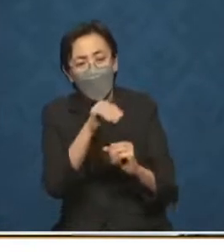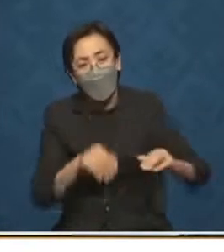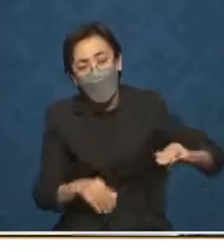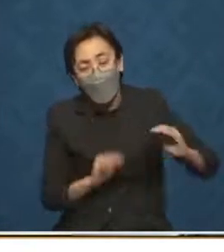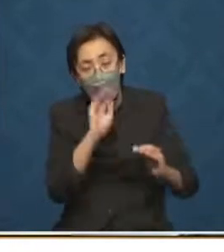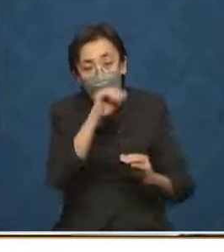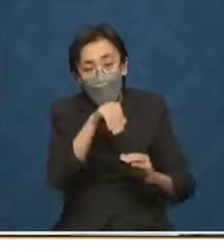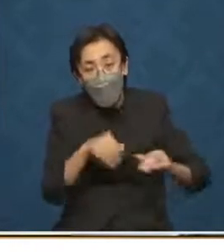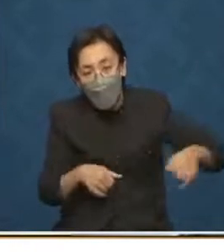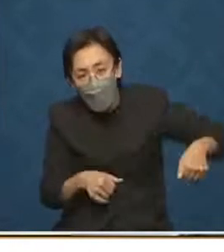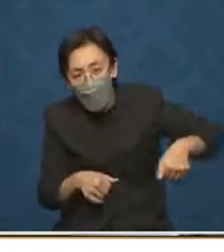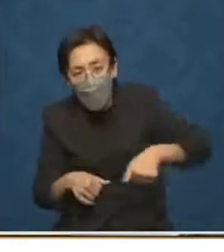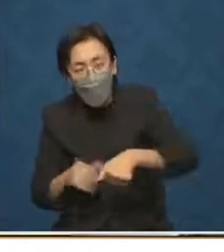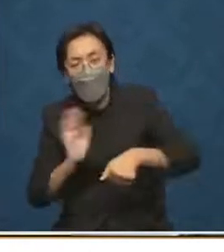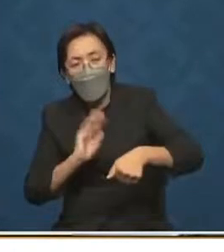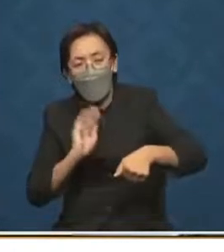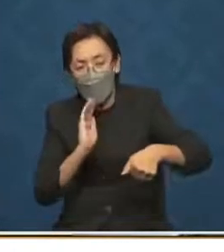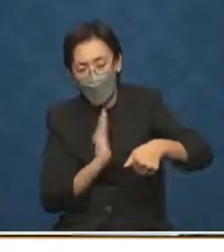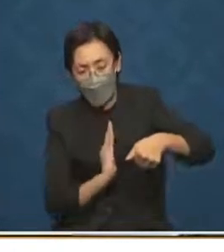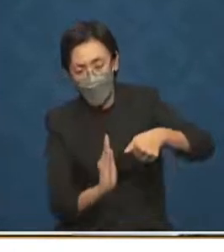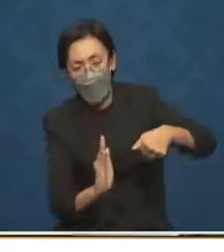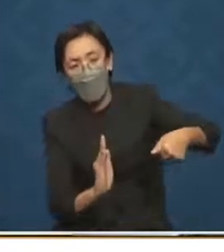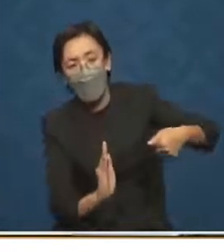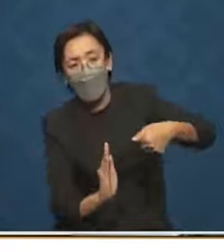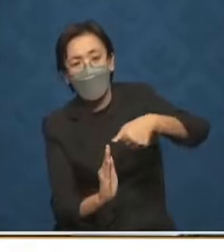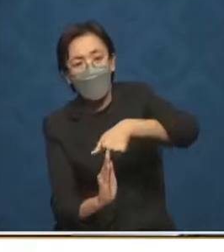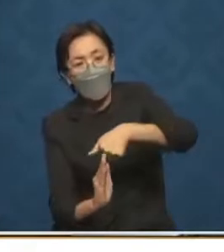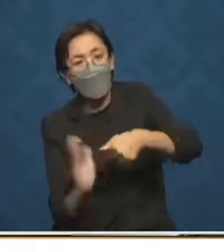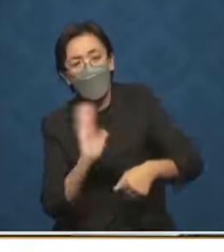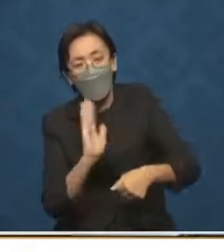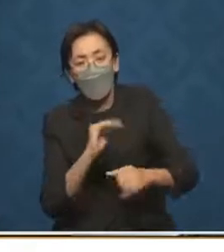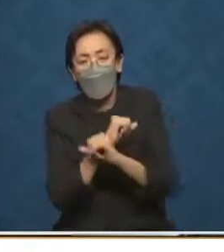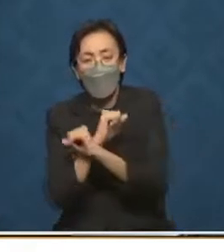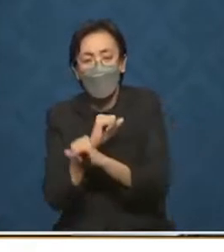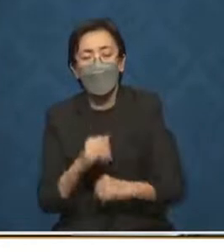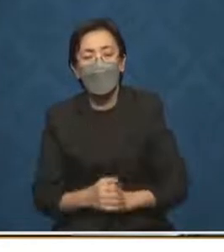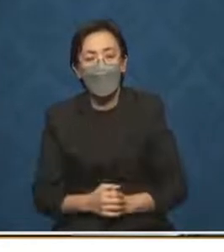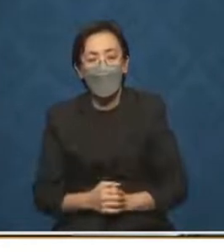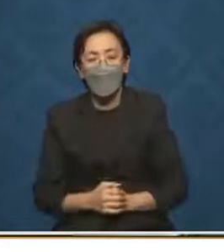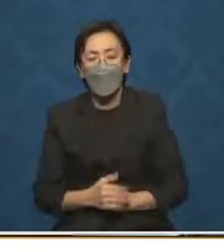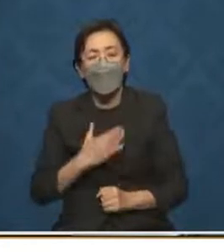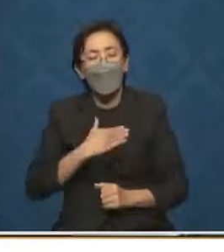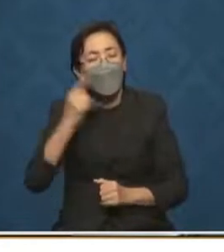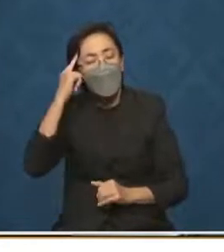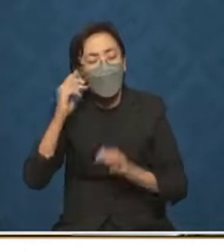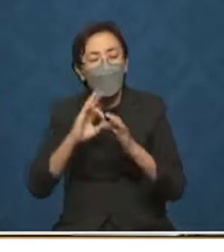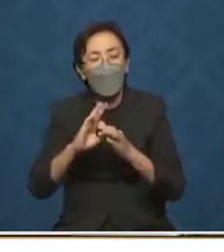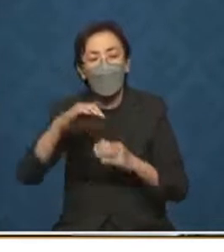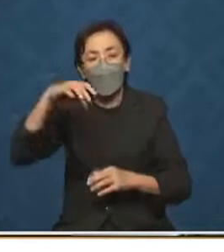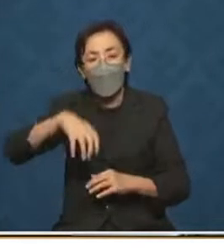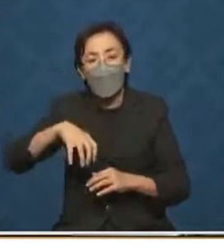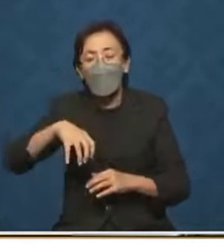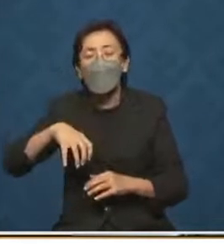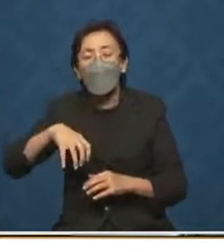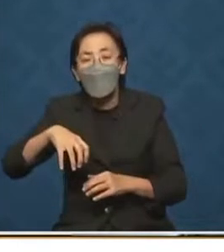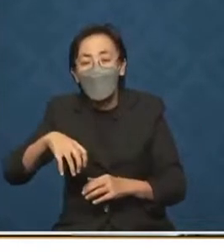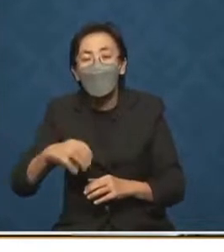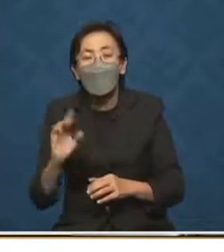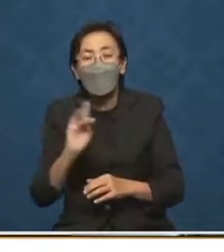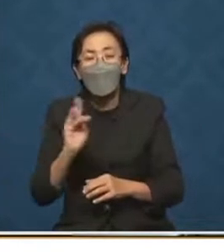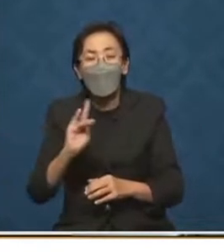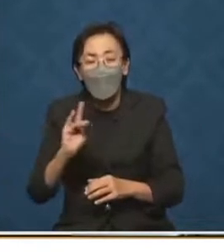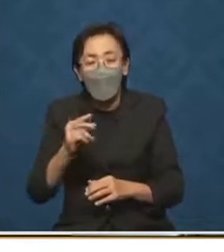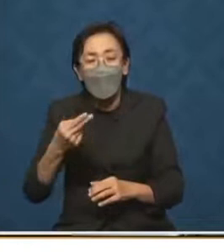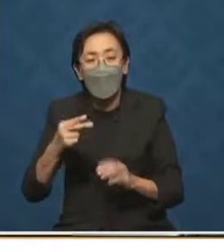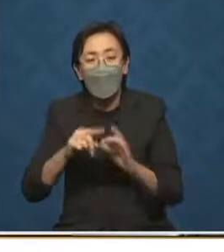เพศไลทแผ่นที่สองแต่สิงที่ผมเป็นกังวล ในการประกวดราคาของสถานีเพรเลี้ง สัวป่า หวยข้าแ่ง